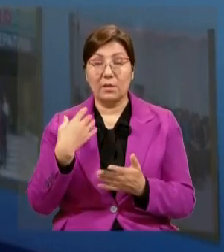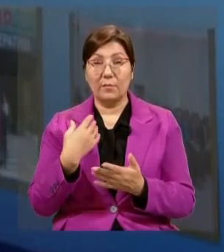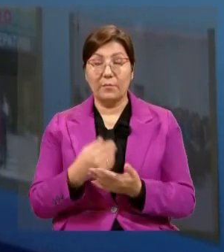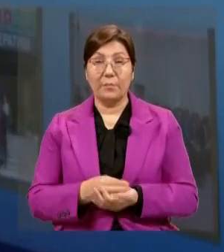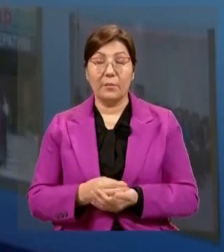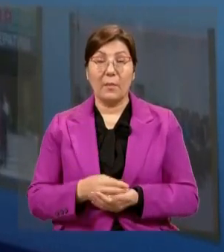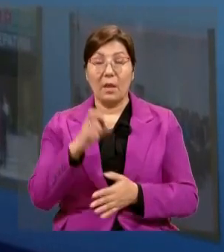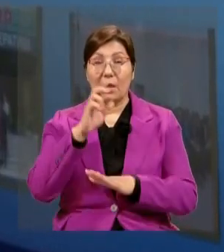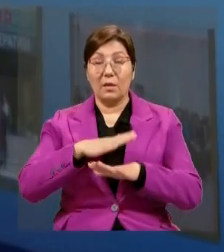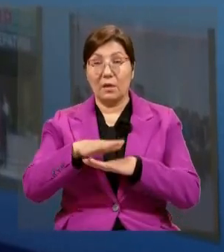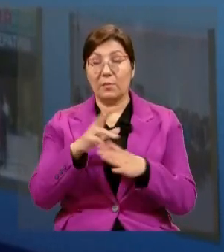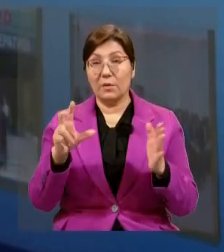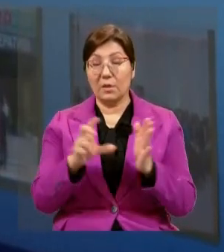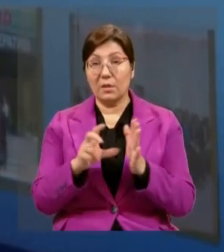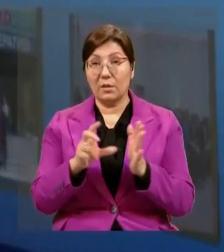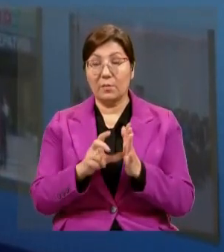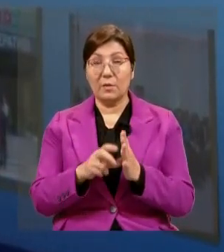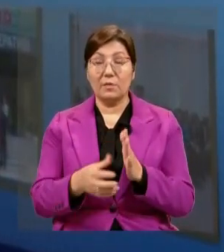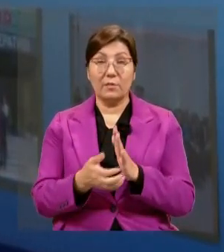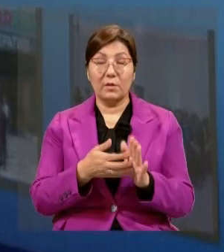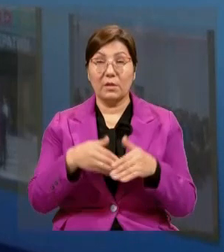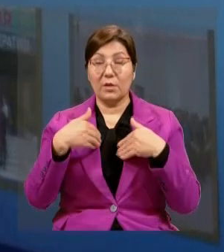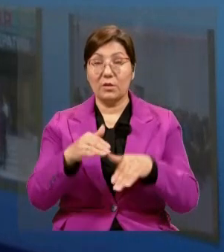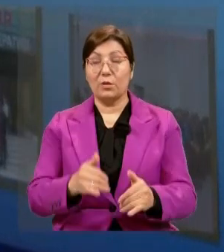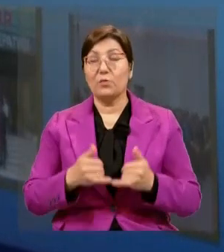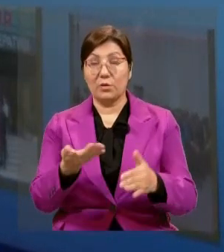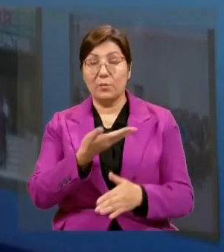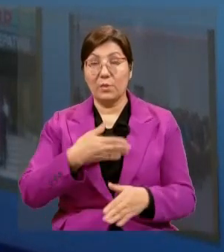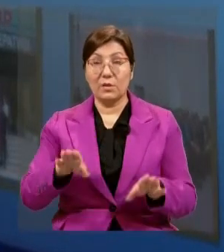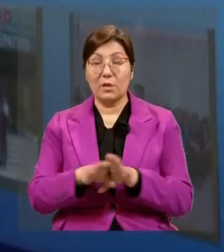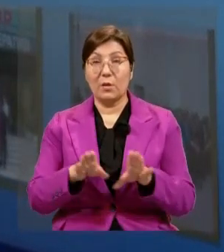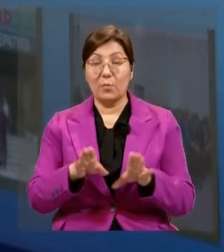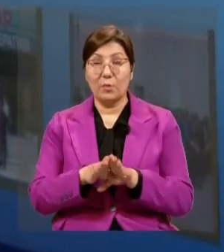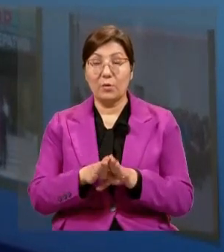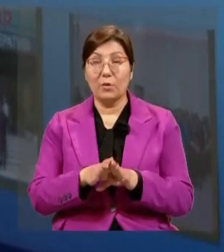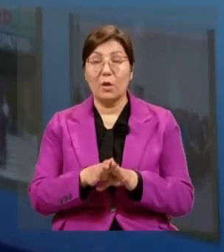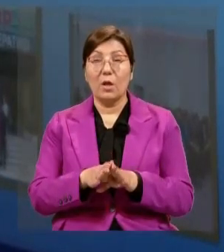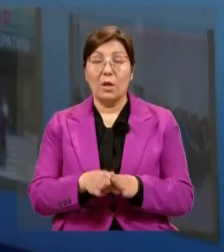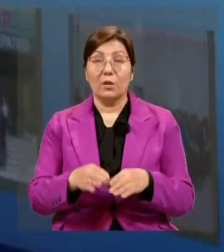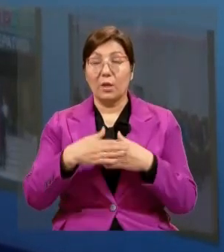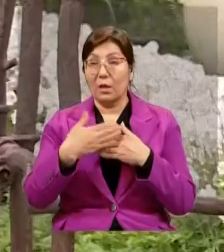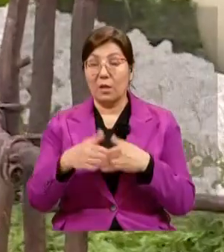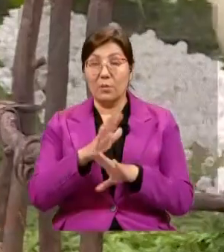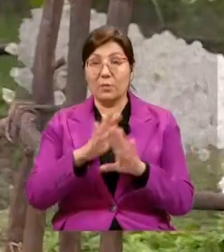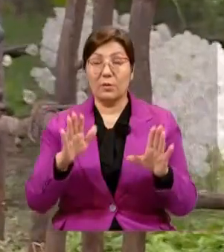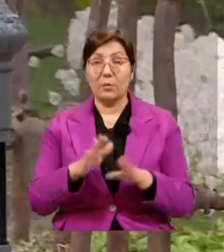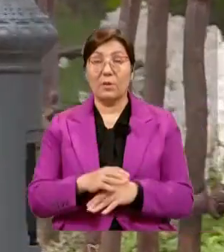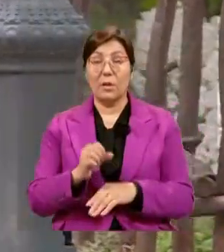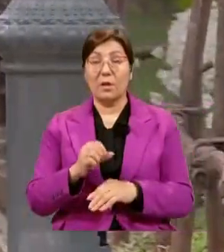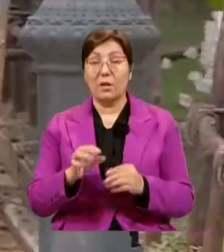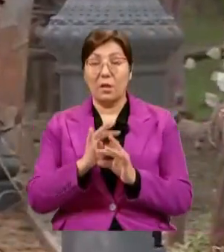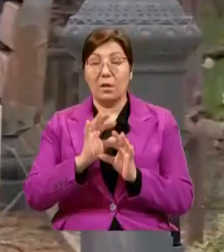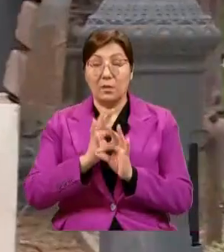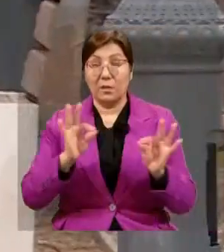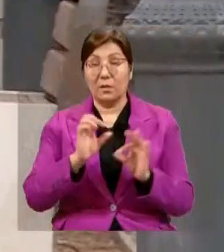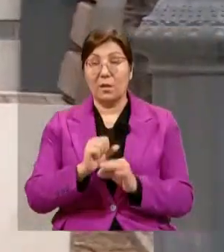бар. Еліміздегі электр энергиясы тапшылығын шешу үшін біз де бұл көшке ілесуіміз керек деп санаймын. Атом энергиясы